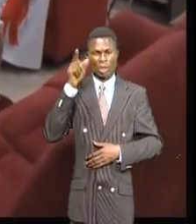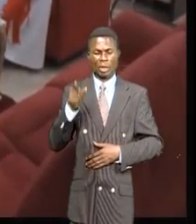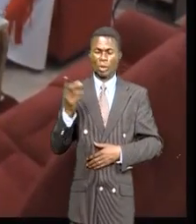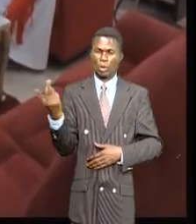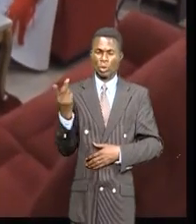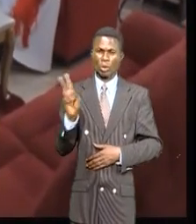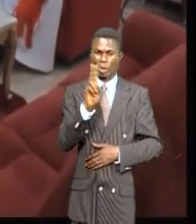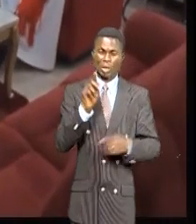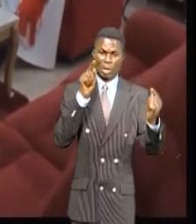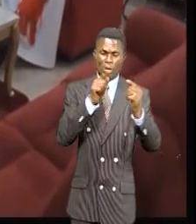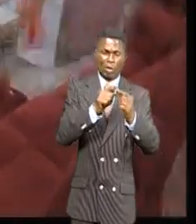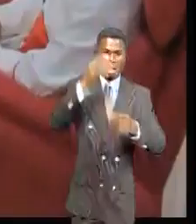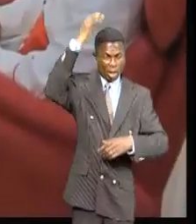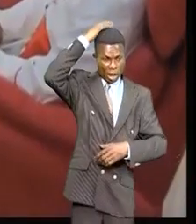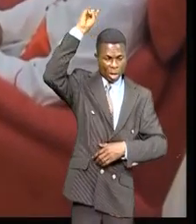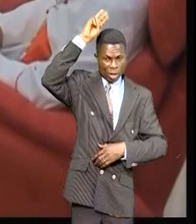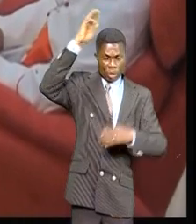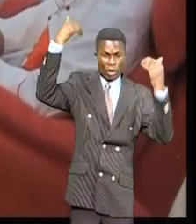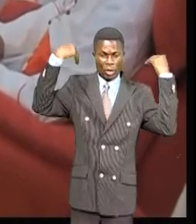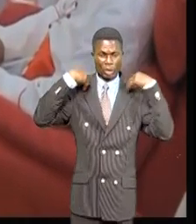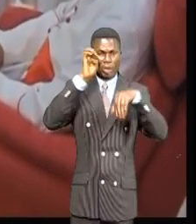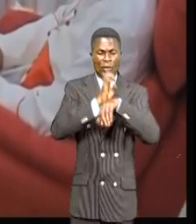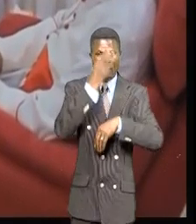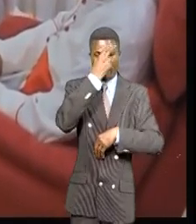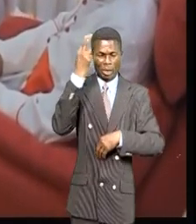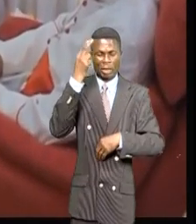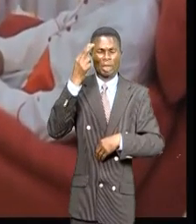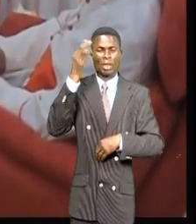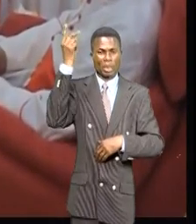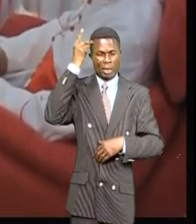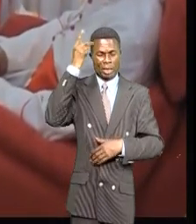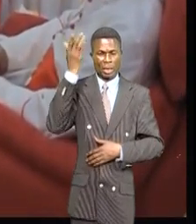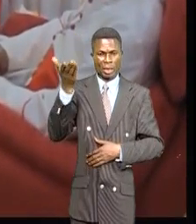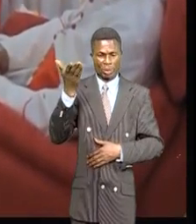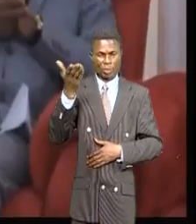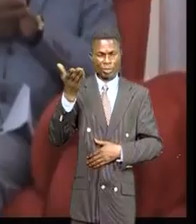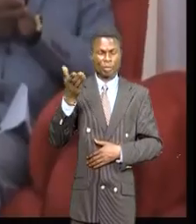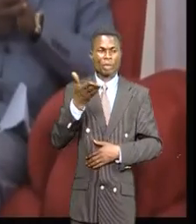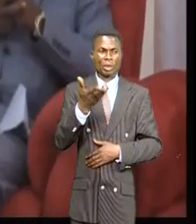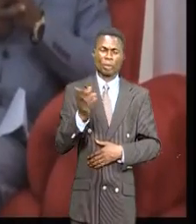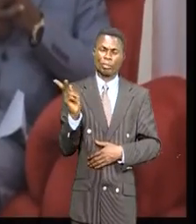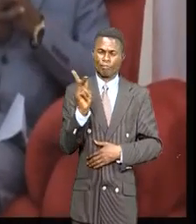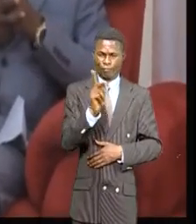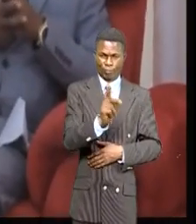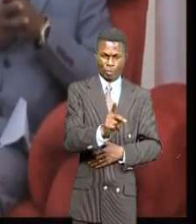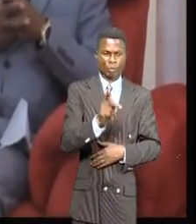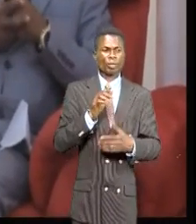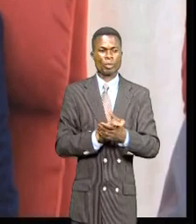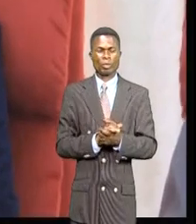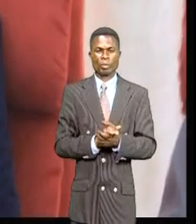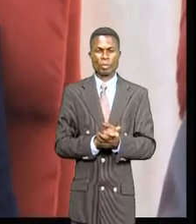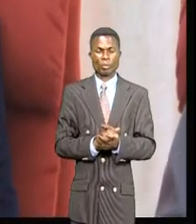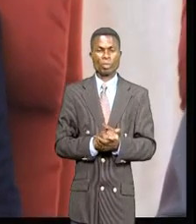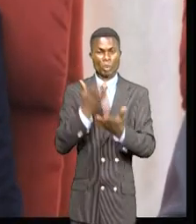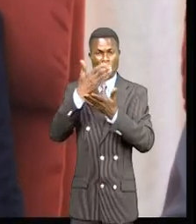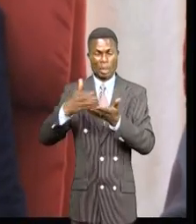Motemona, auprès de l'archevêque métropolitain de Kinshasa et cardinal de l'Église catholique, Fridolin Ambongo. Comme déjà à